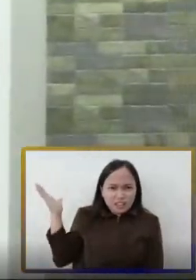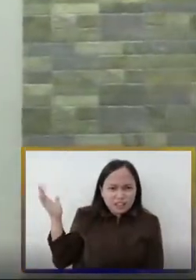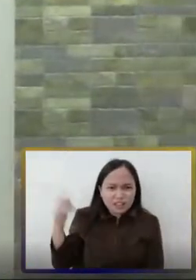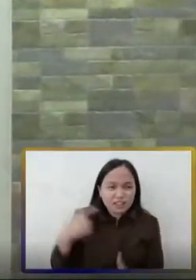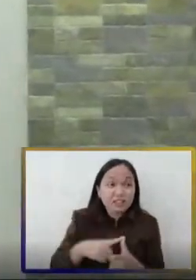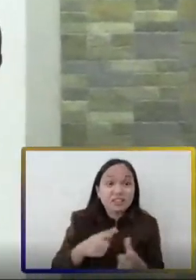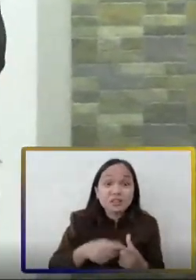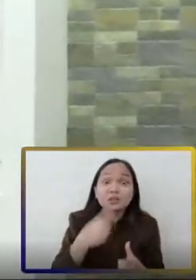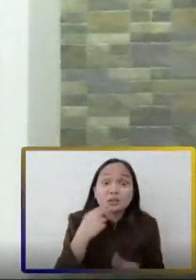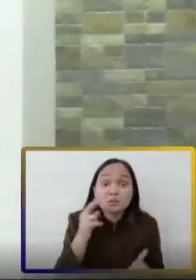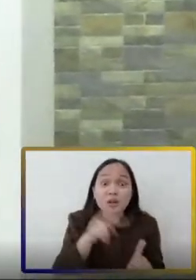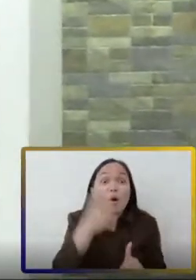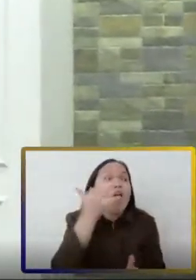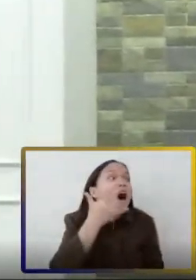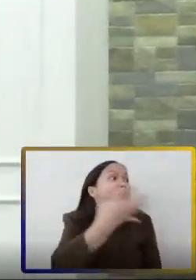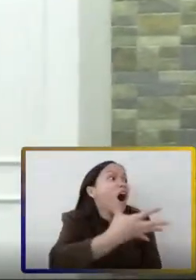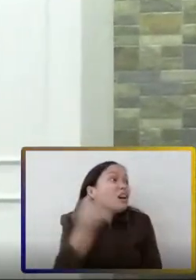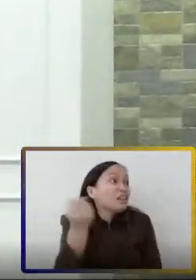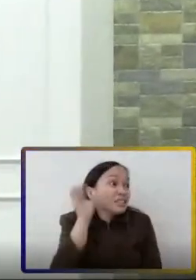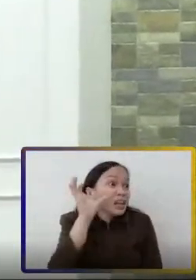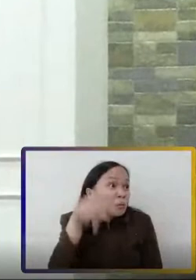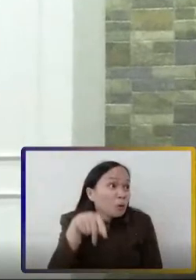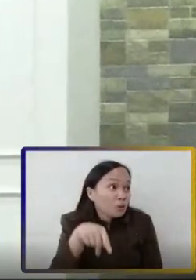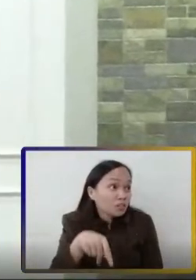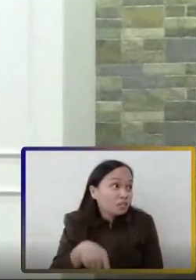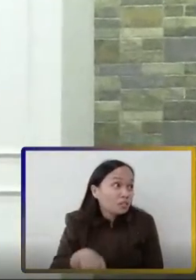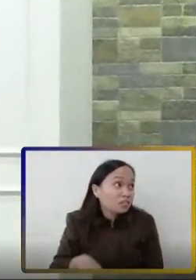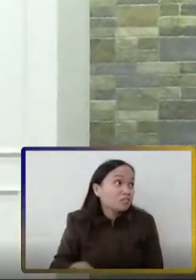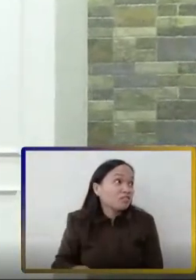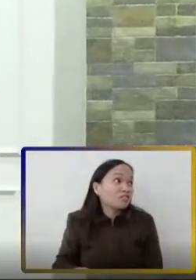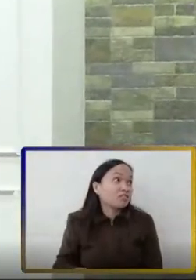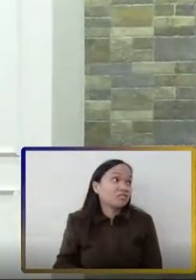Bakit? Kasi kinuha mo yung cellphone.